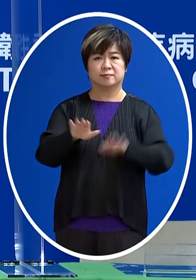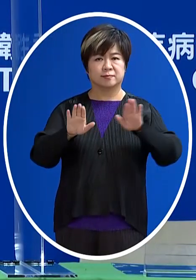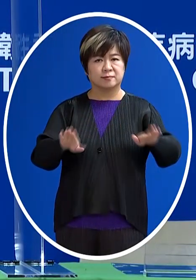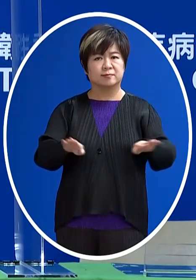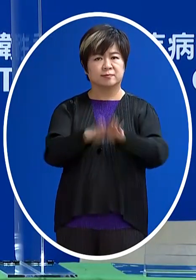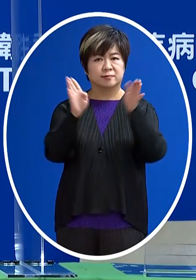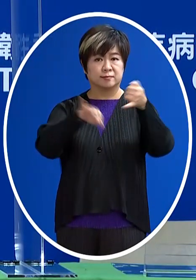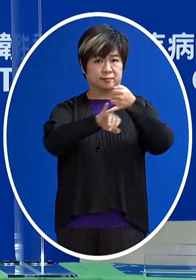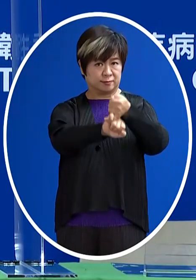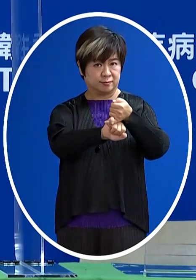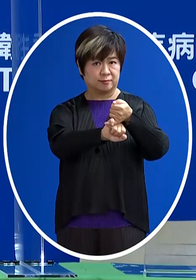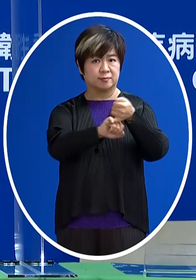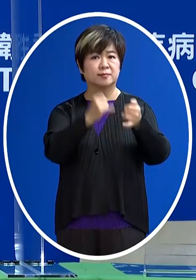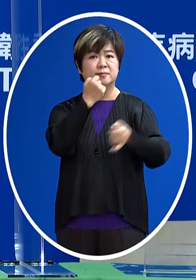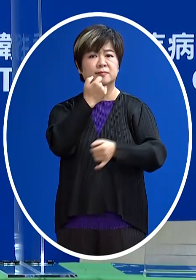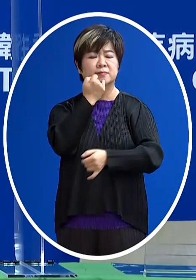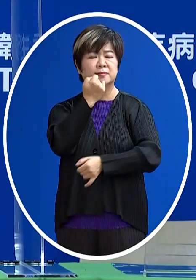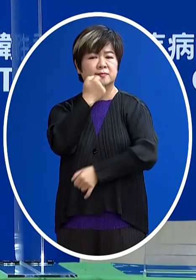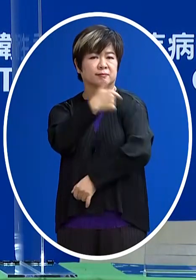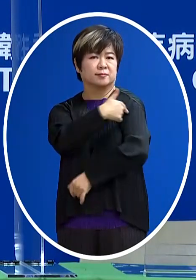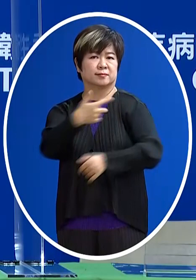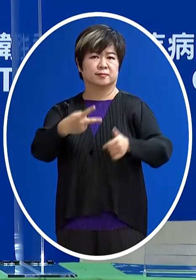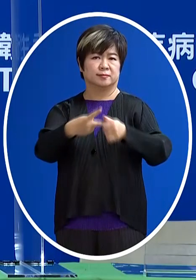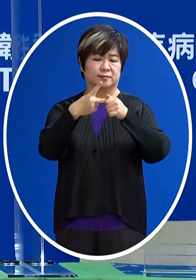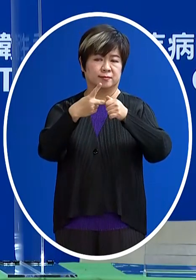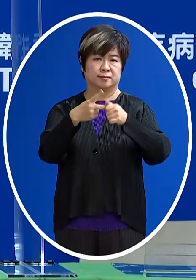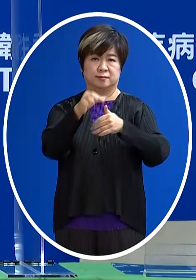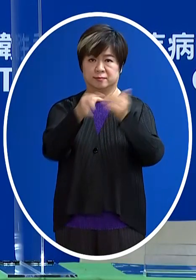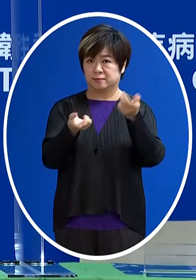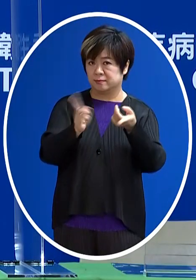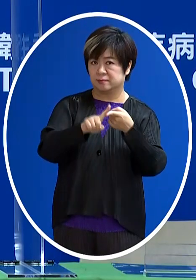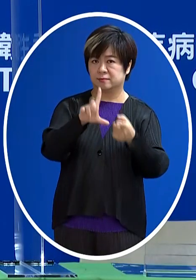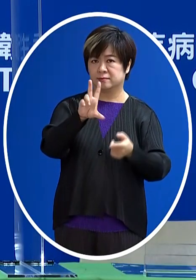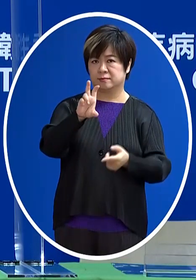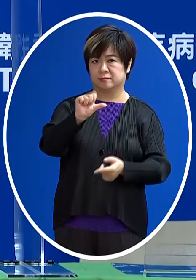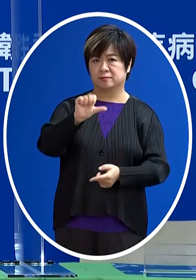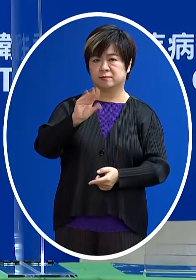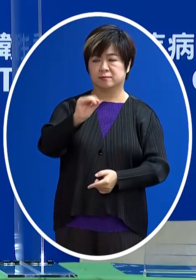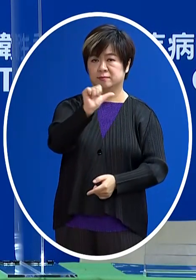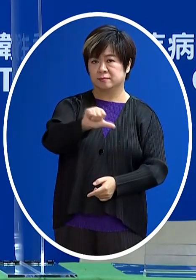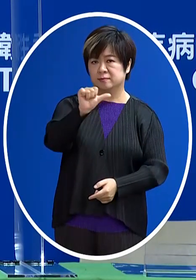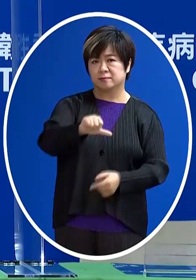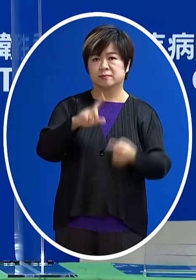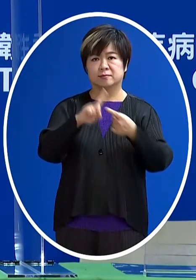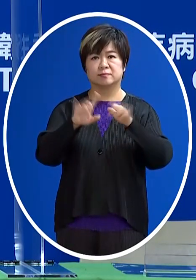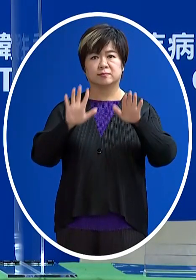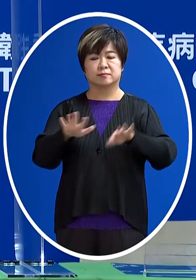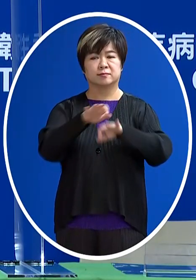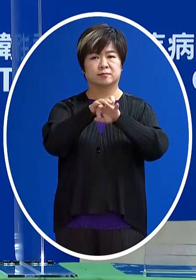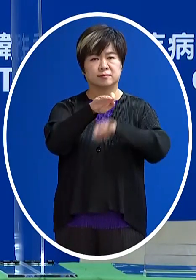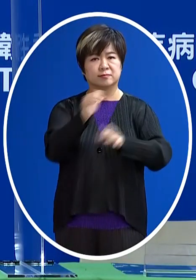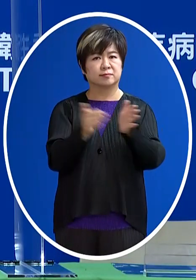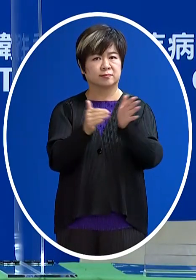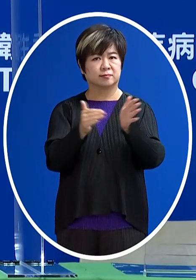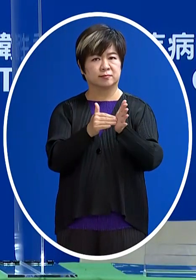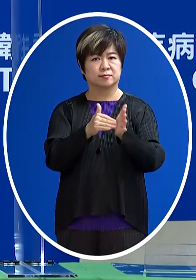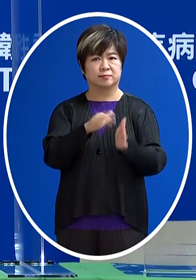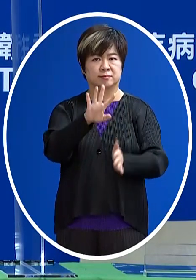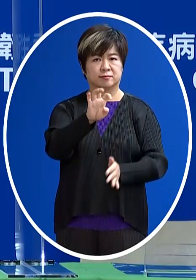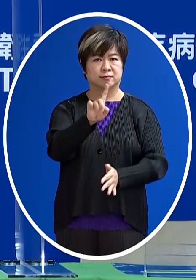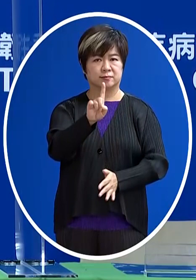预约的哦 ，AD 第二剂的预约状况，符合资格的有75万5000。那目前已经完成预约的人